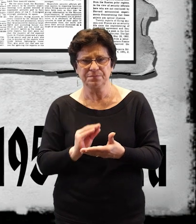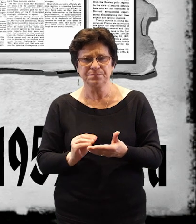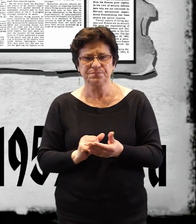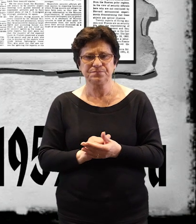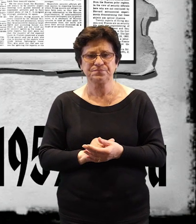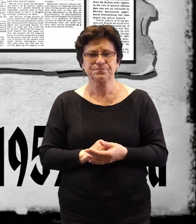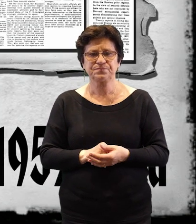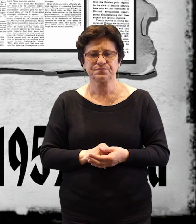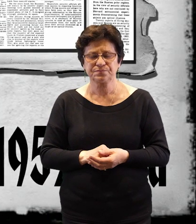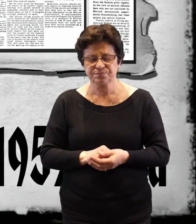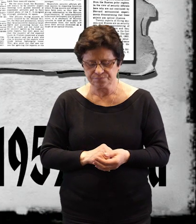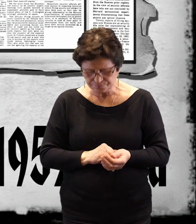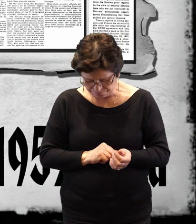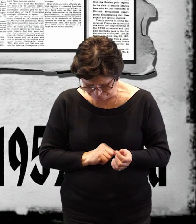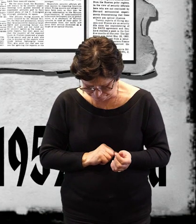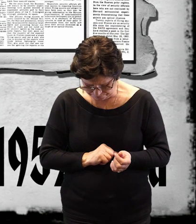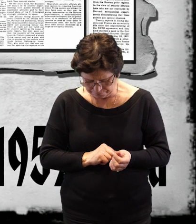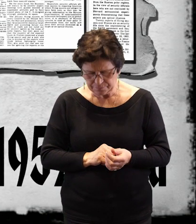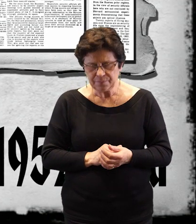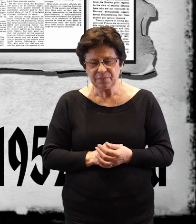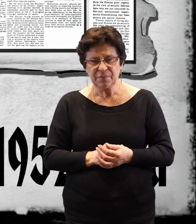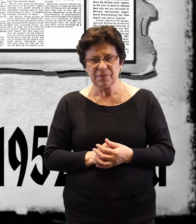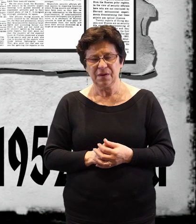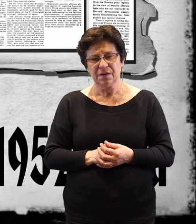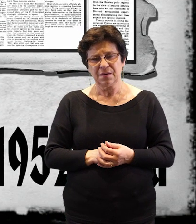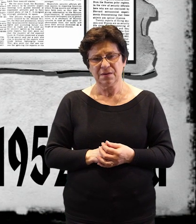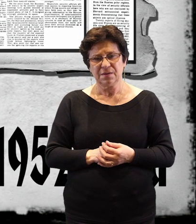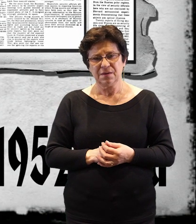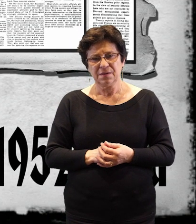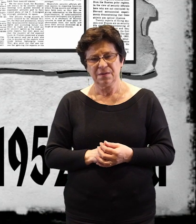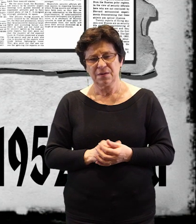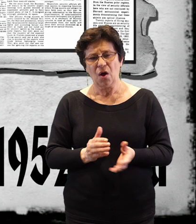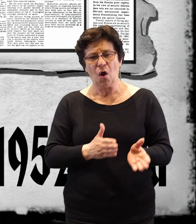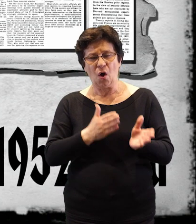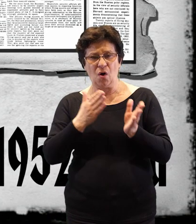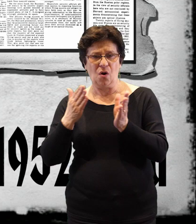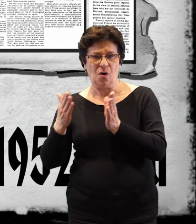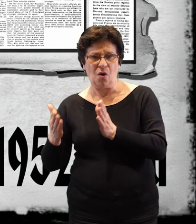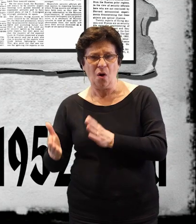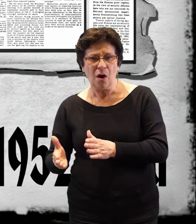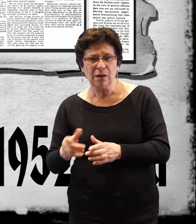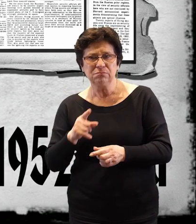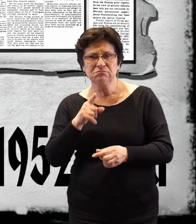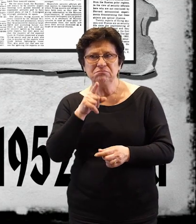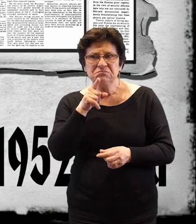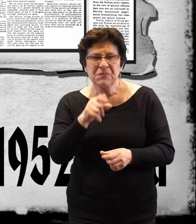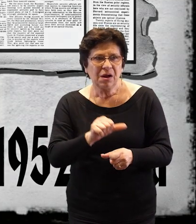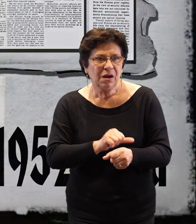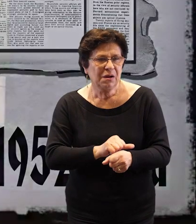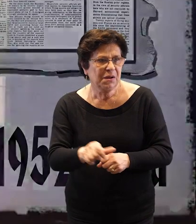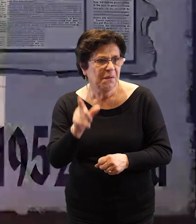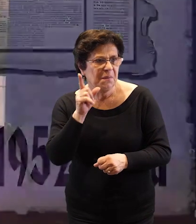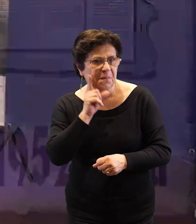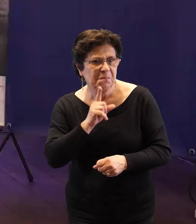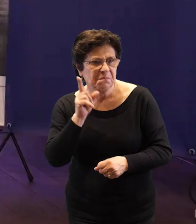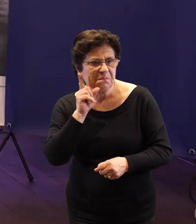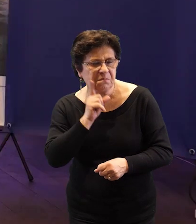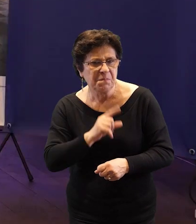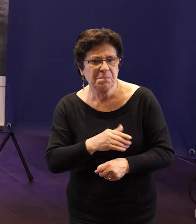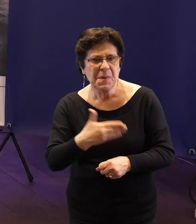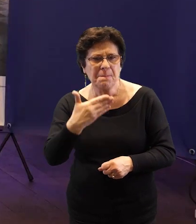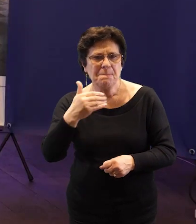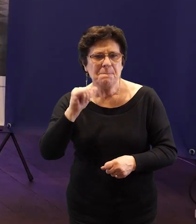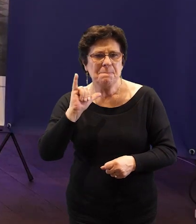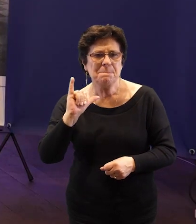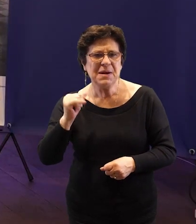drugi 14 czerwca, gdzie pojawia się kolejny z tych konstruktorów tego kolektywu, Richard Mitte.